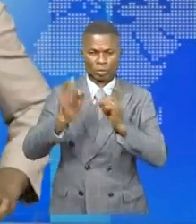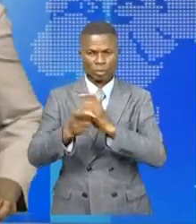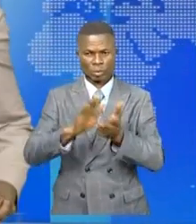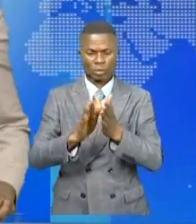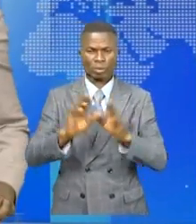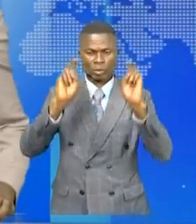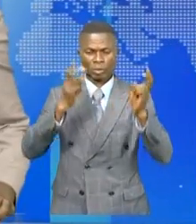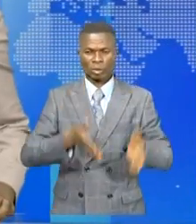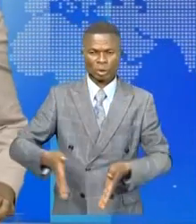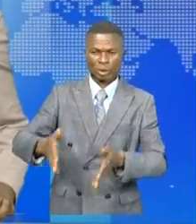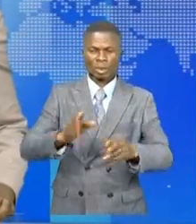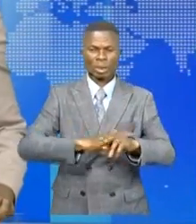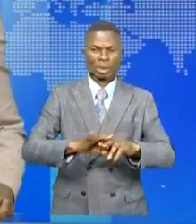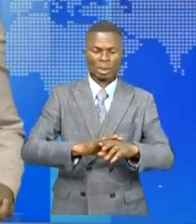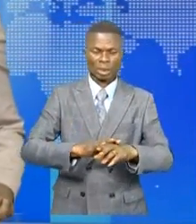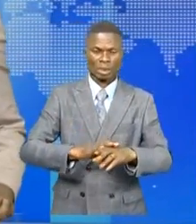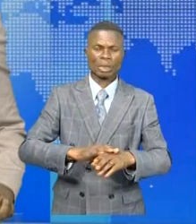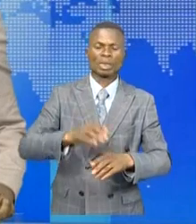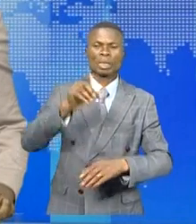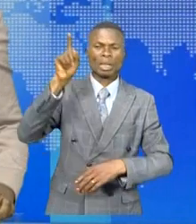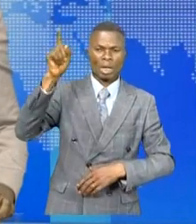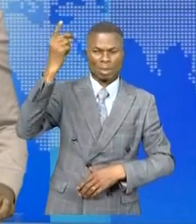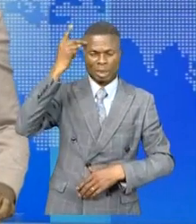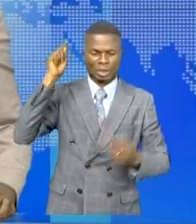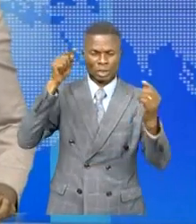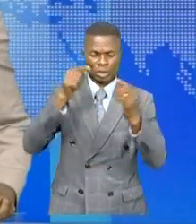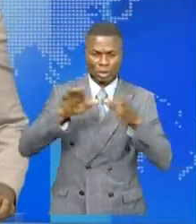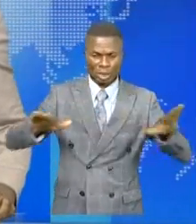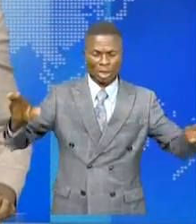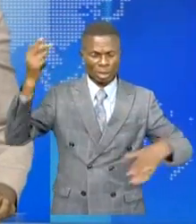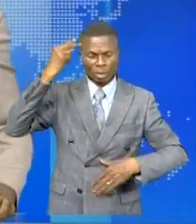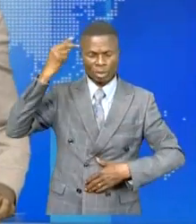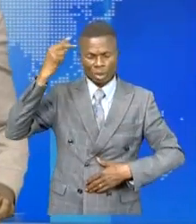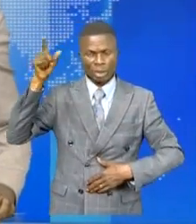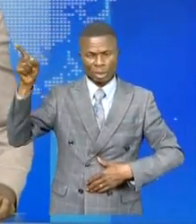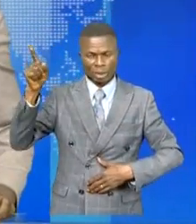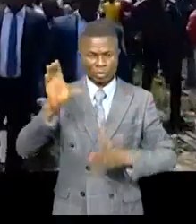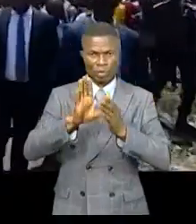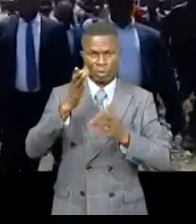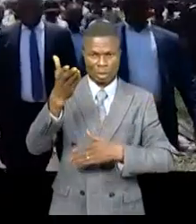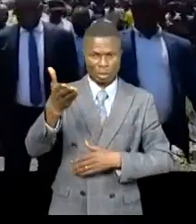de la voie ferrée entre la gare centrale et l'aéroport international d'Inchili, des détails avec Guillaume Coupe.